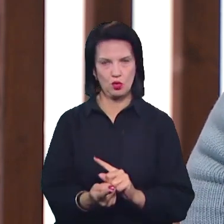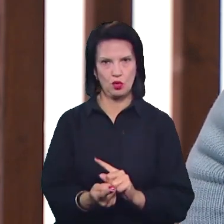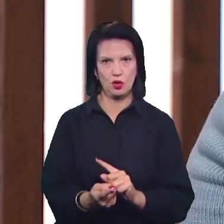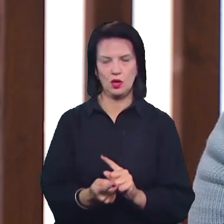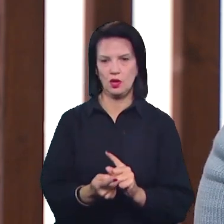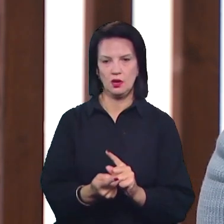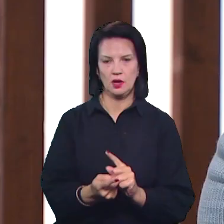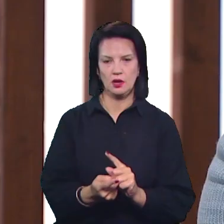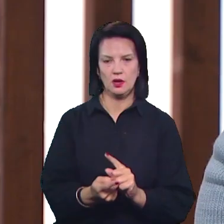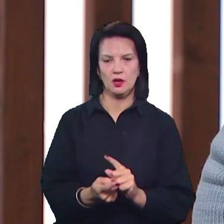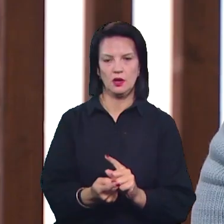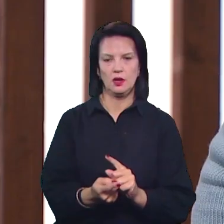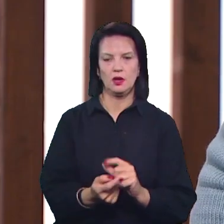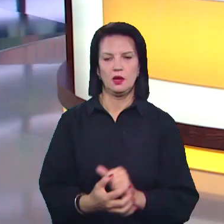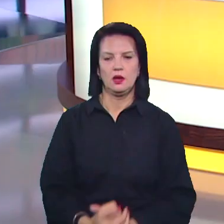Навпаки, так.